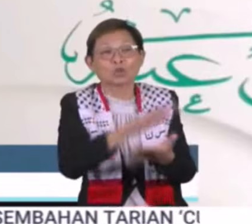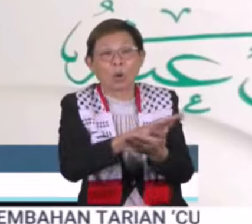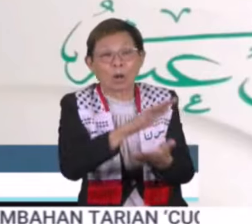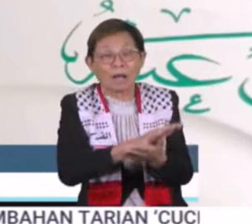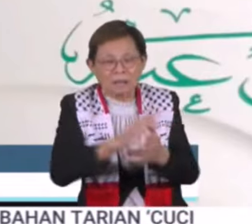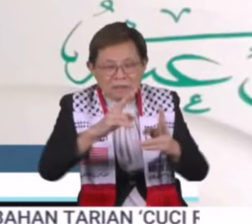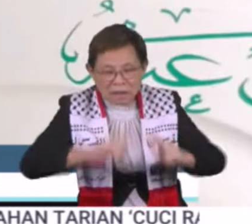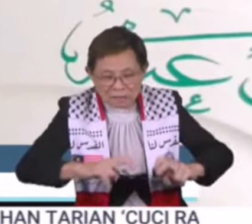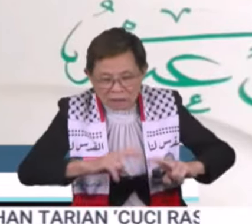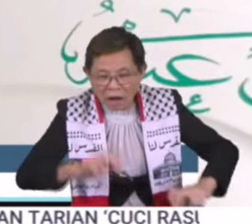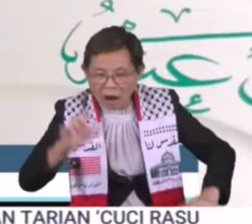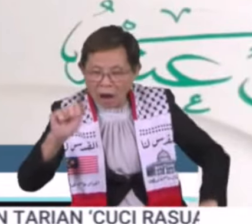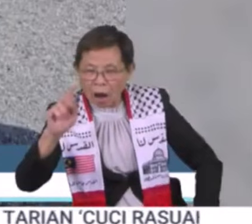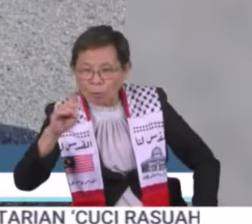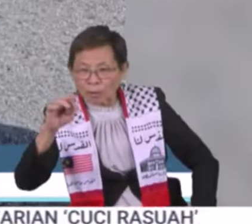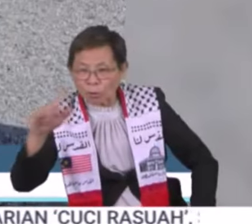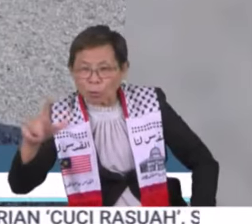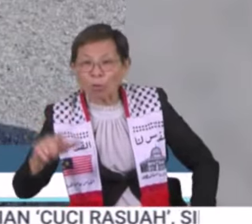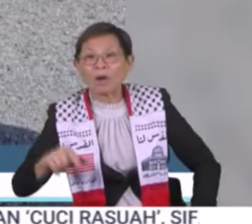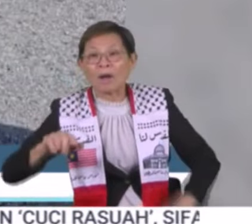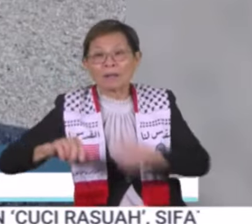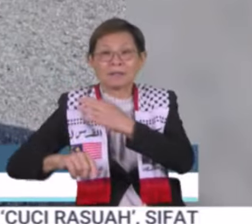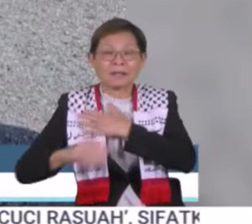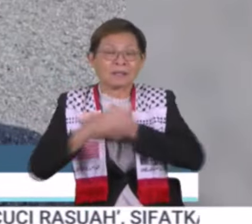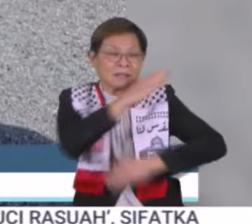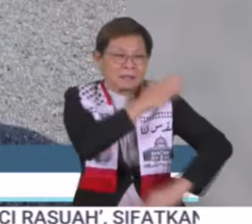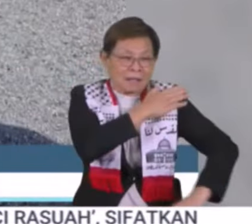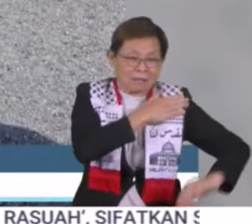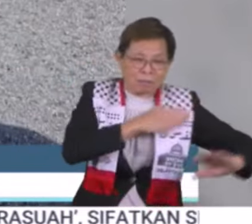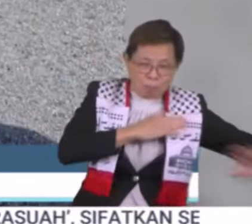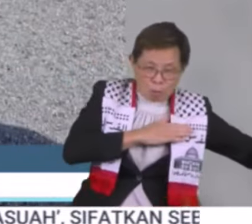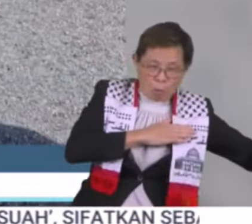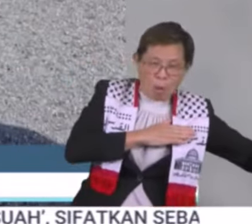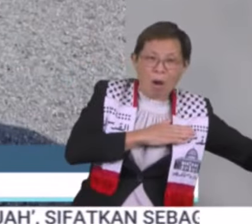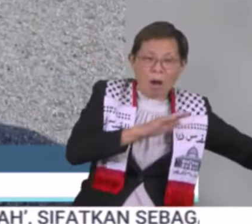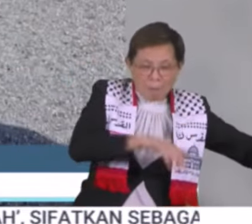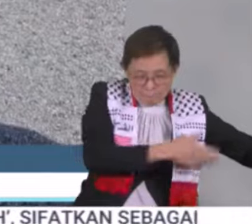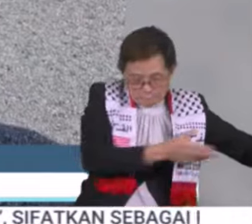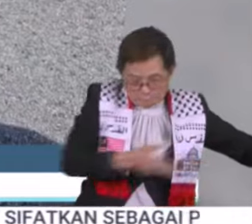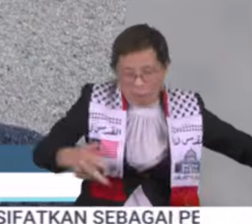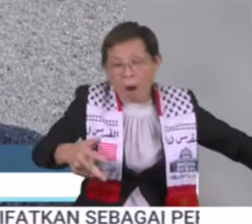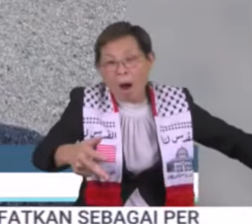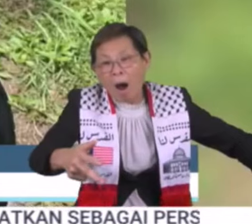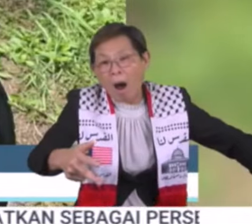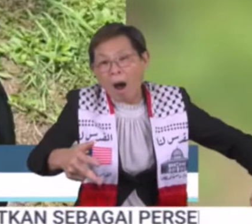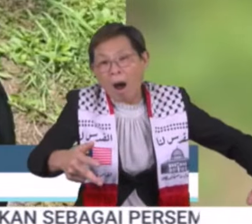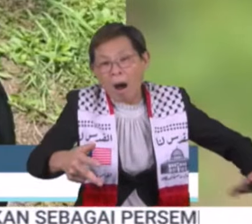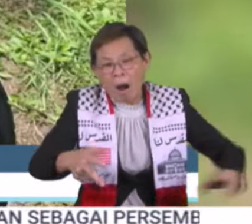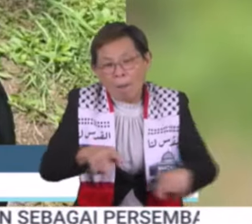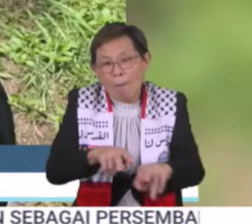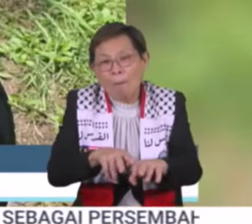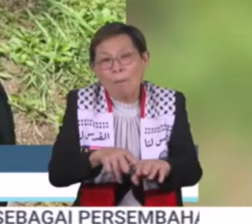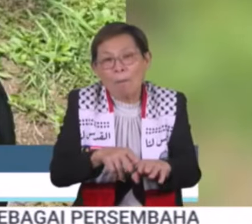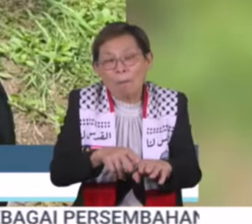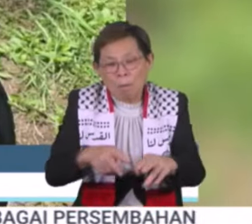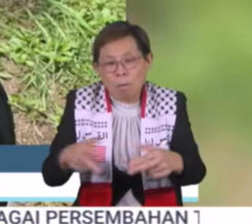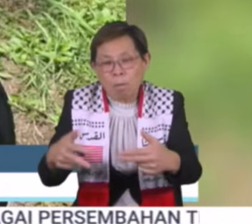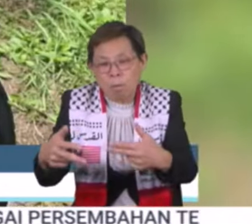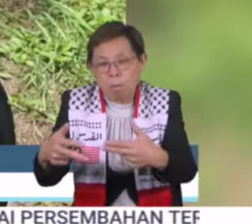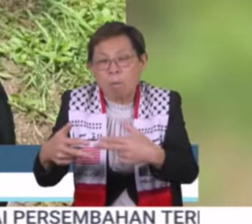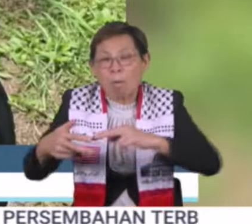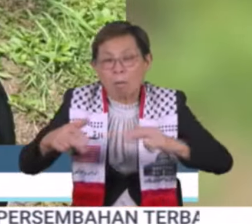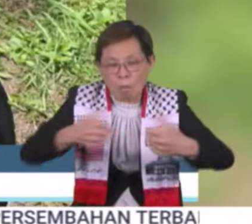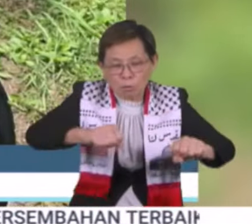awam mendapati Muhammad Amirul dari arah bahu kiri jalan telah masuk ke laluan utama dan bergesel dengan